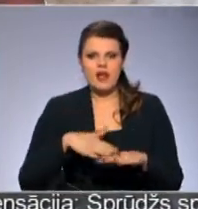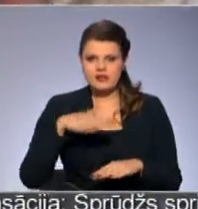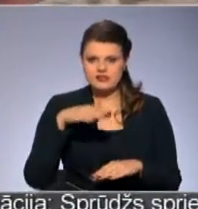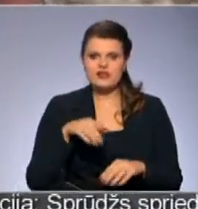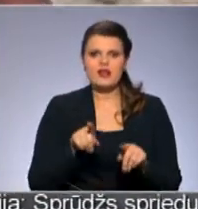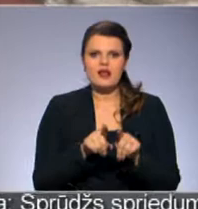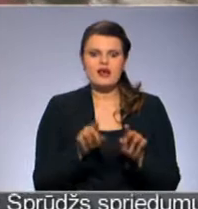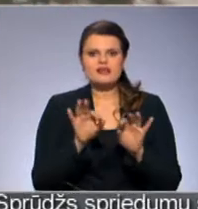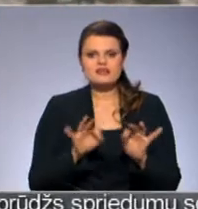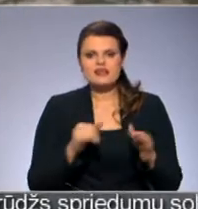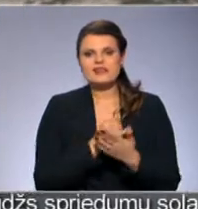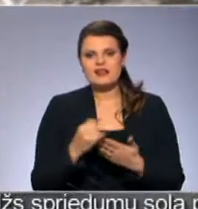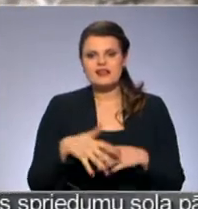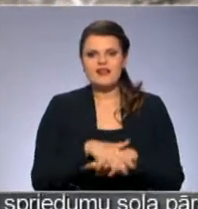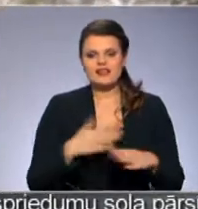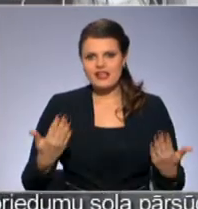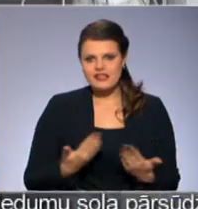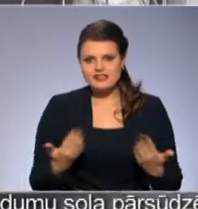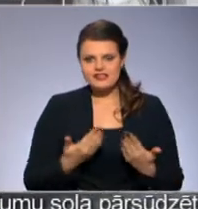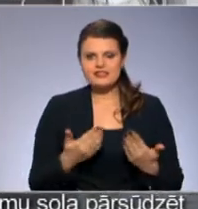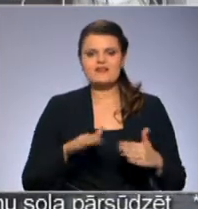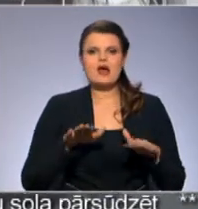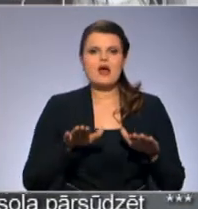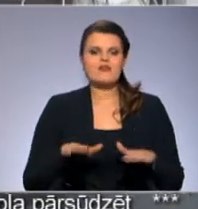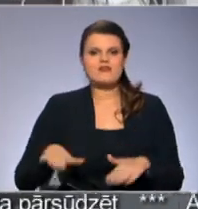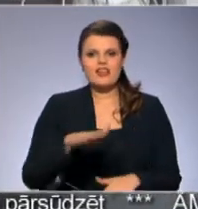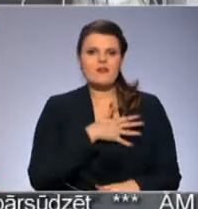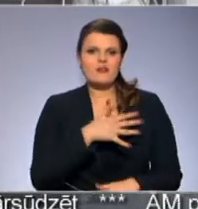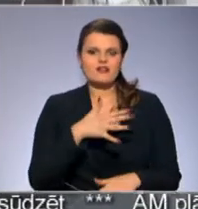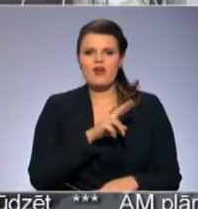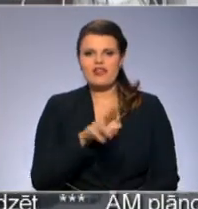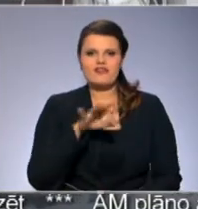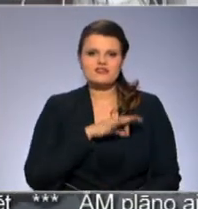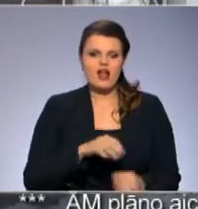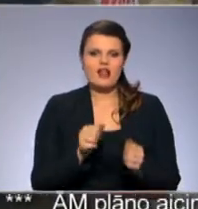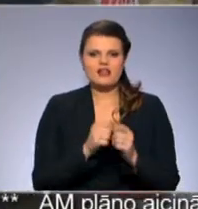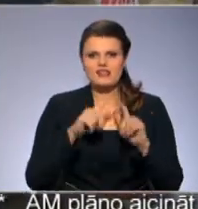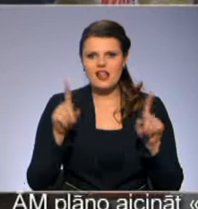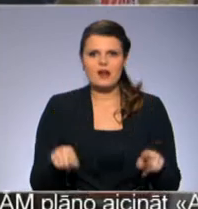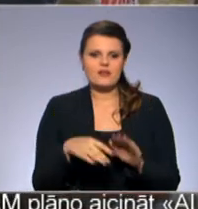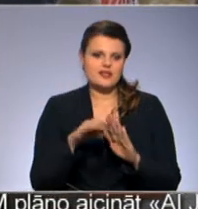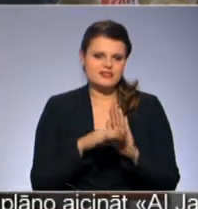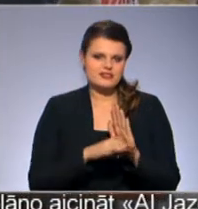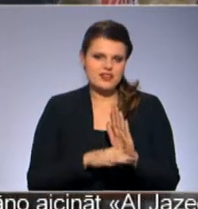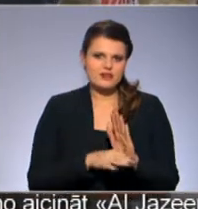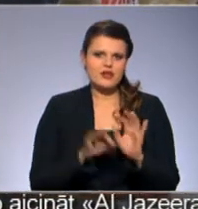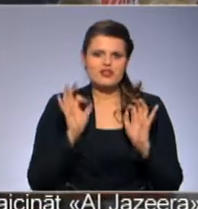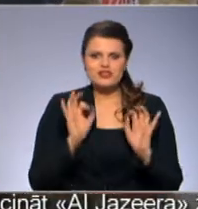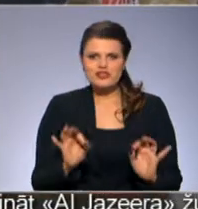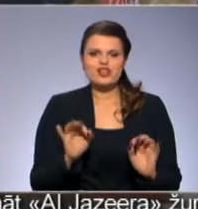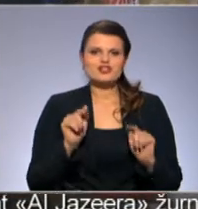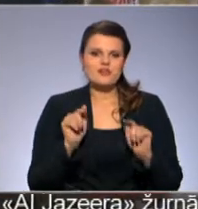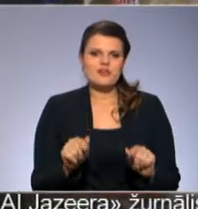tur skaistā tīrā vide, dzimtās puses patriotisms, nevis algas lapiņas saturs. Pragmatisku tiešām